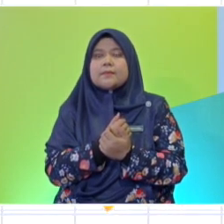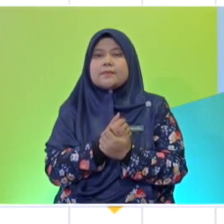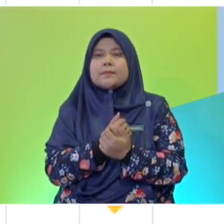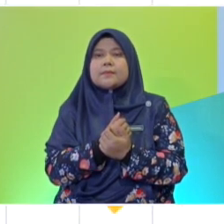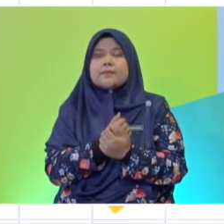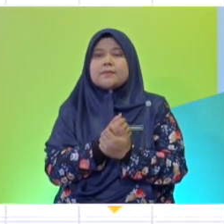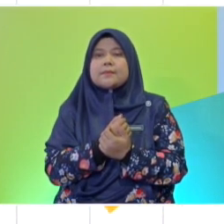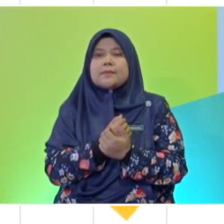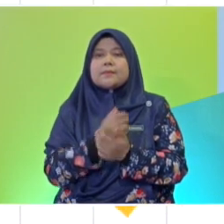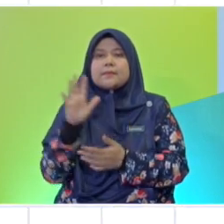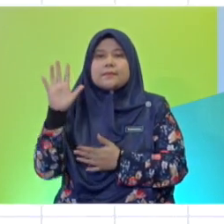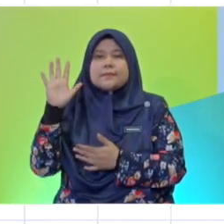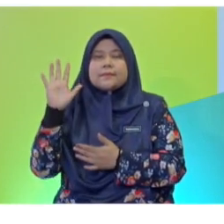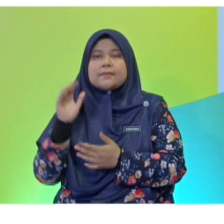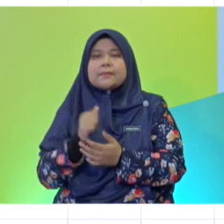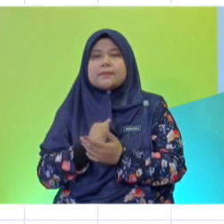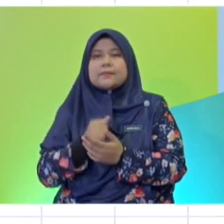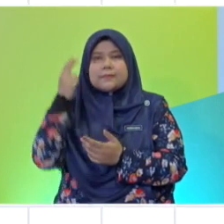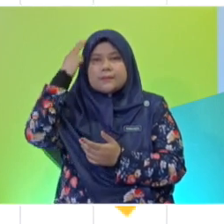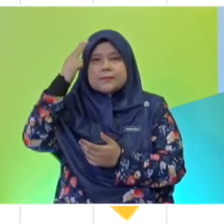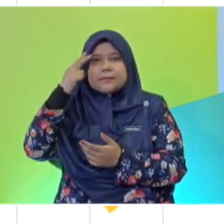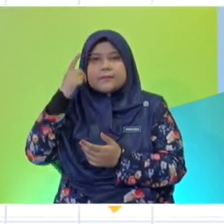ah haji